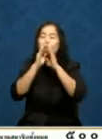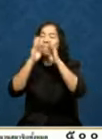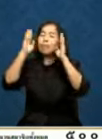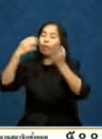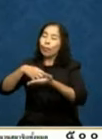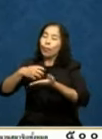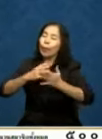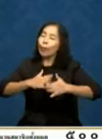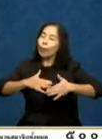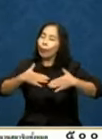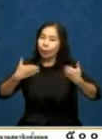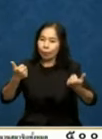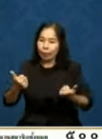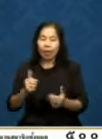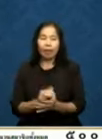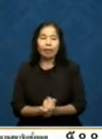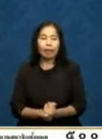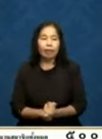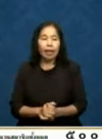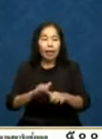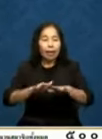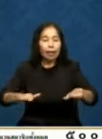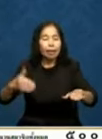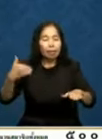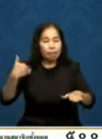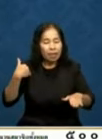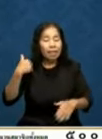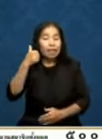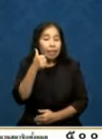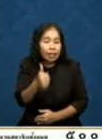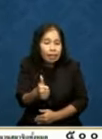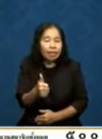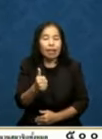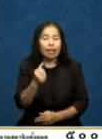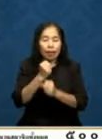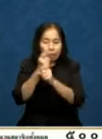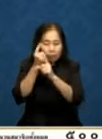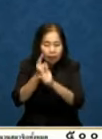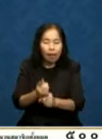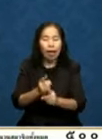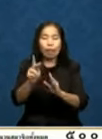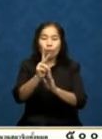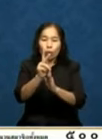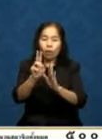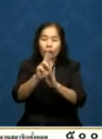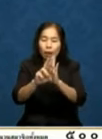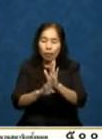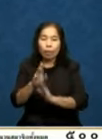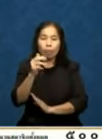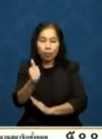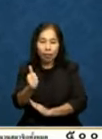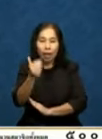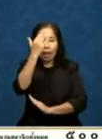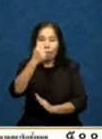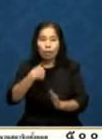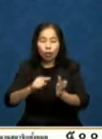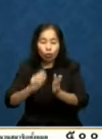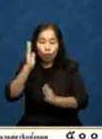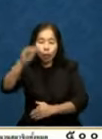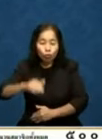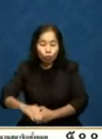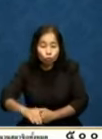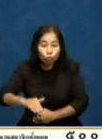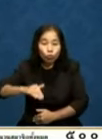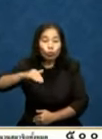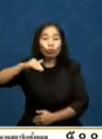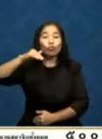และสบายใจค่ะเด็กจะมีพฤติกรรมที่ดีและปฏิบัติตามกฎระเบียบได้ดียิ่งขึ้นเมื่อเราก้าวเข้าสู่ช่วงวัยรุ่นนะ